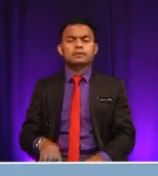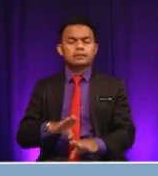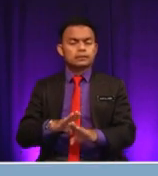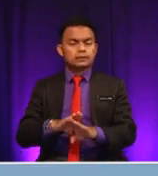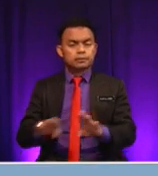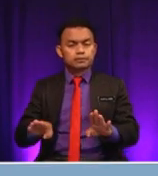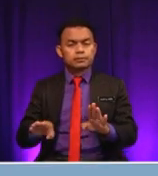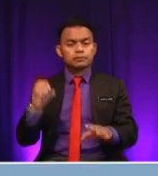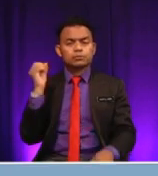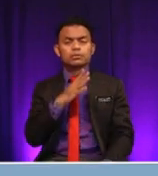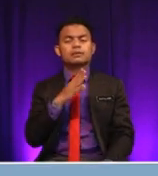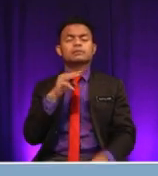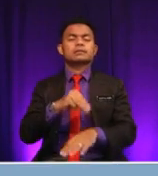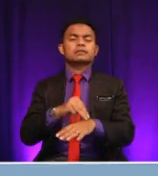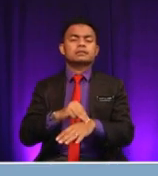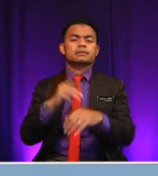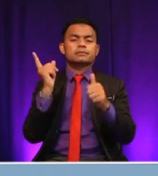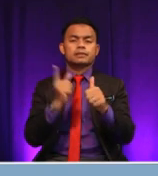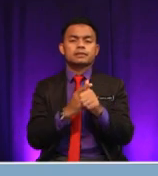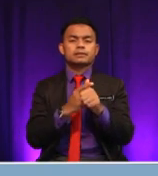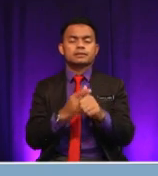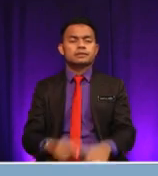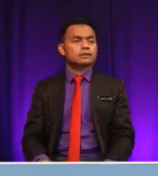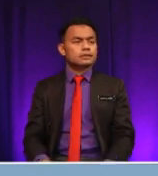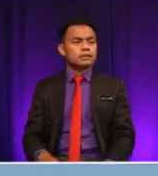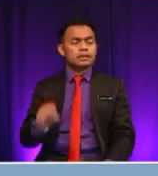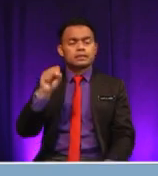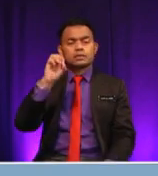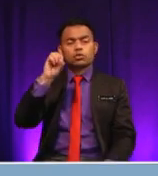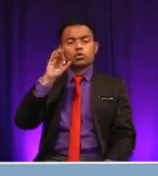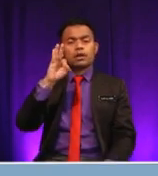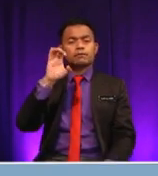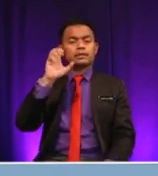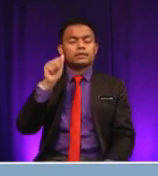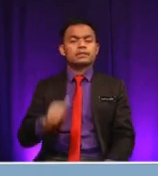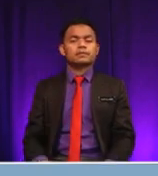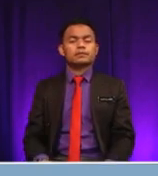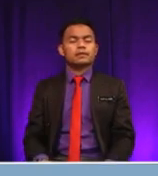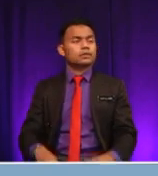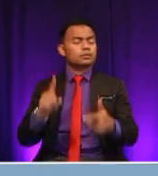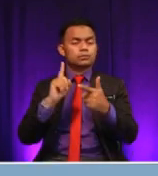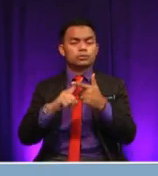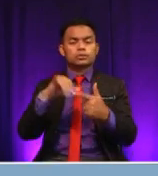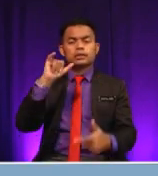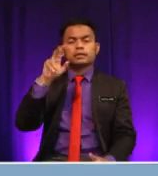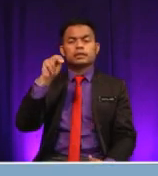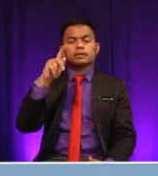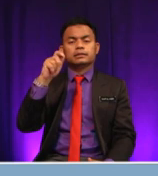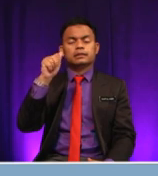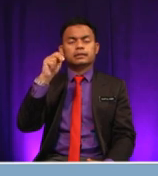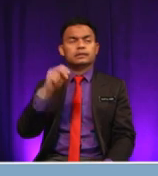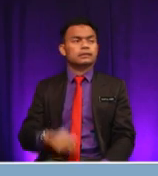memperkenalkan pertama sekali adalah Sofia Arisa Najwa yang kedua ialah Intan Afifah